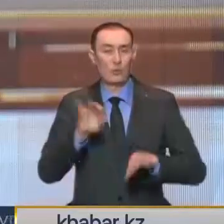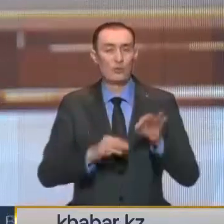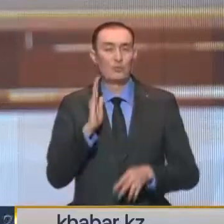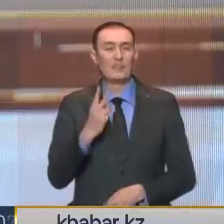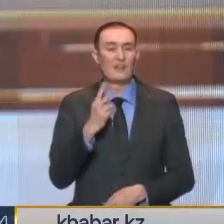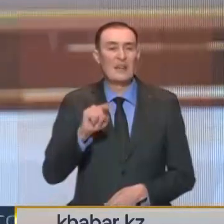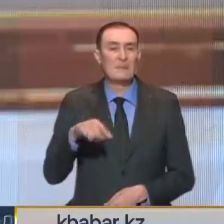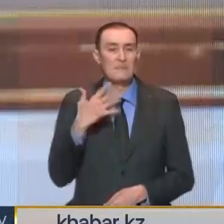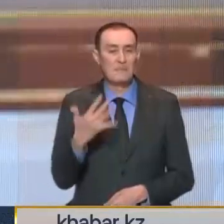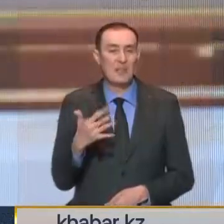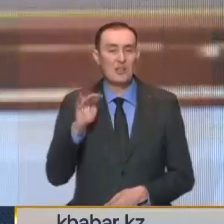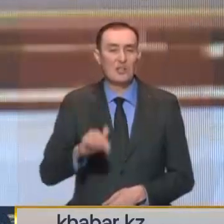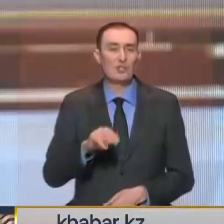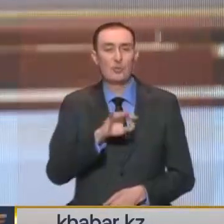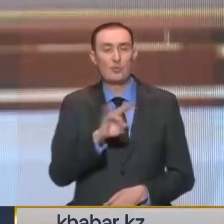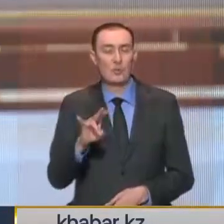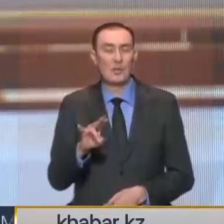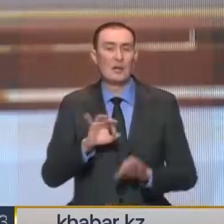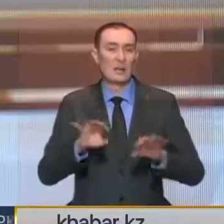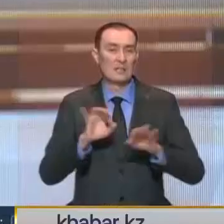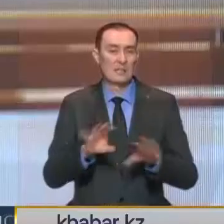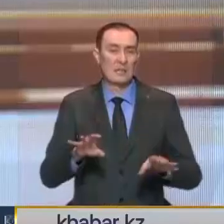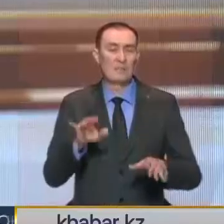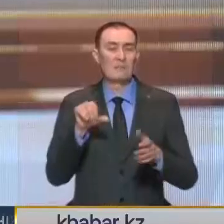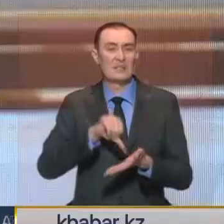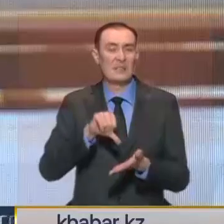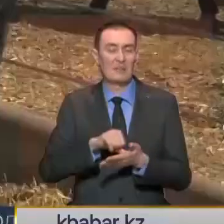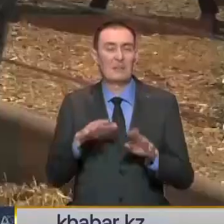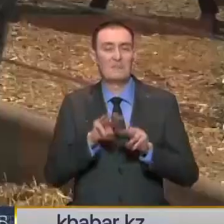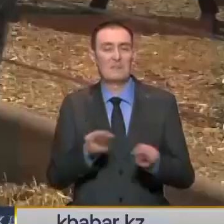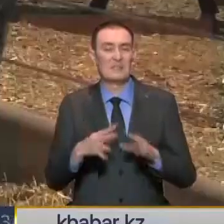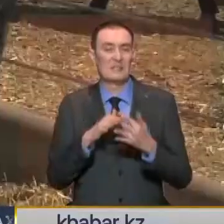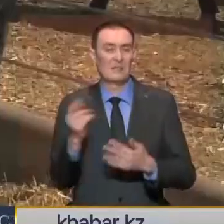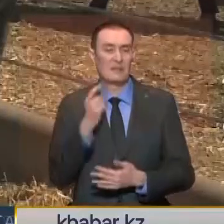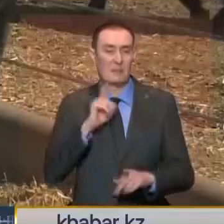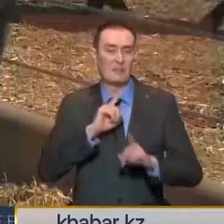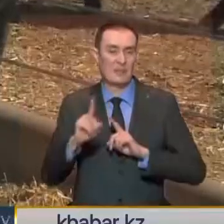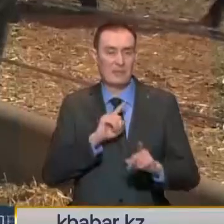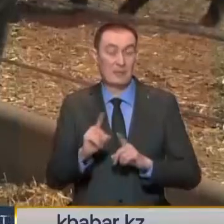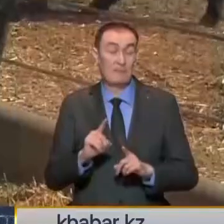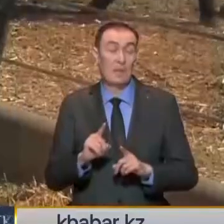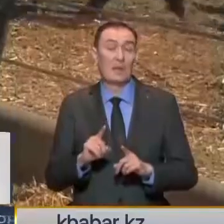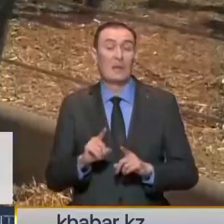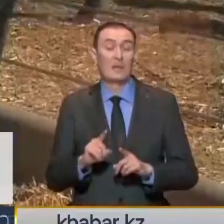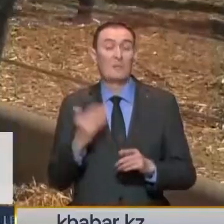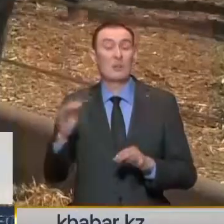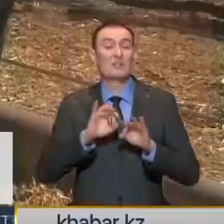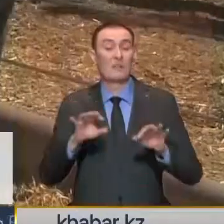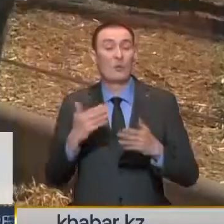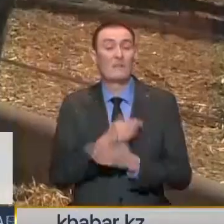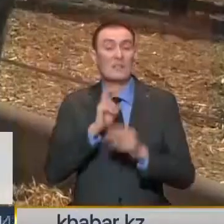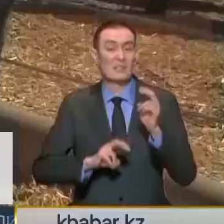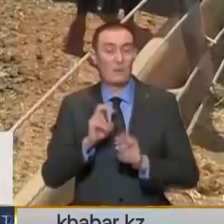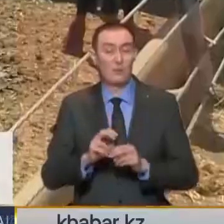составляет 2,5 тысячи тонн. Об этом рассказали представители Минсельхоза на брифинге в СЦК. И вот, по их словам, новый